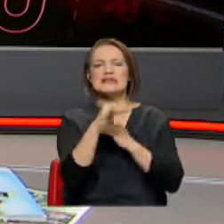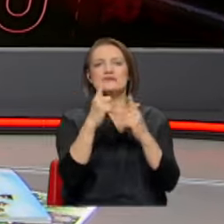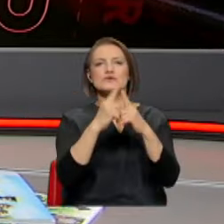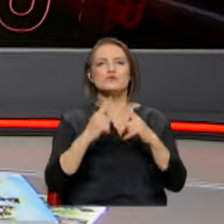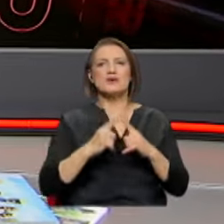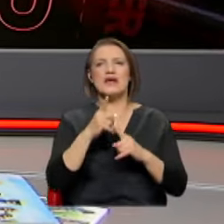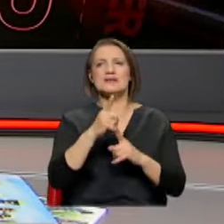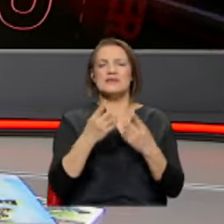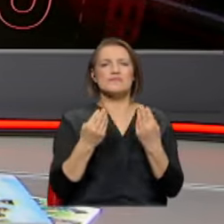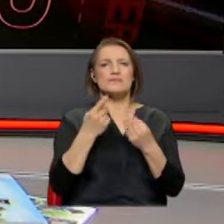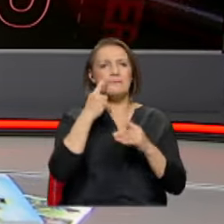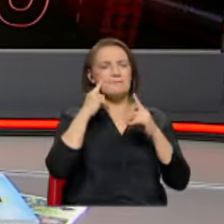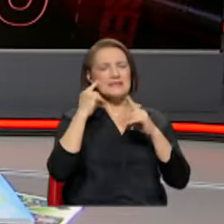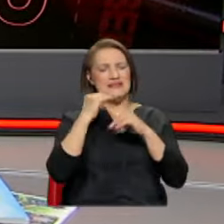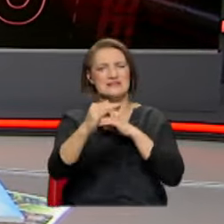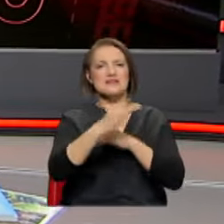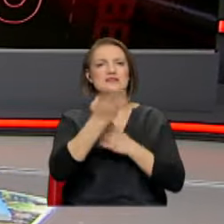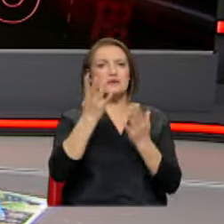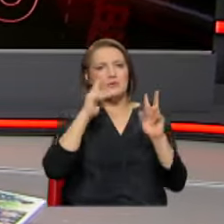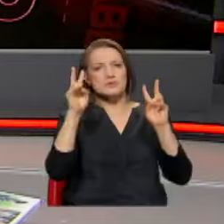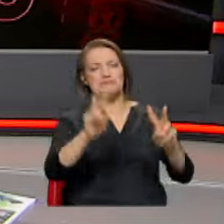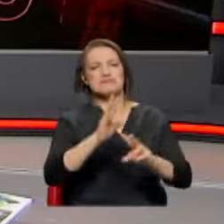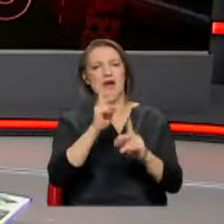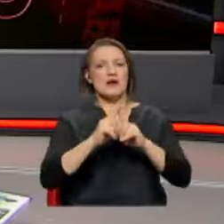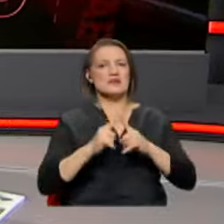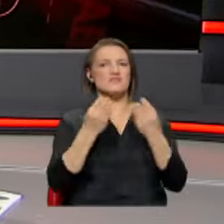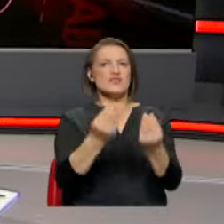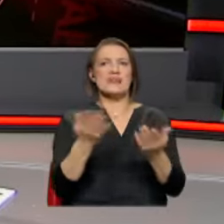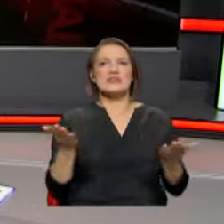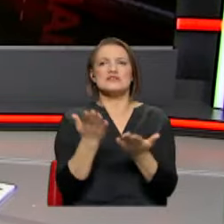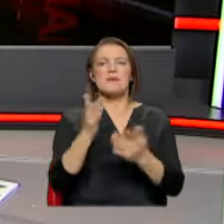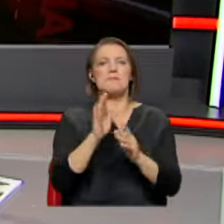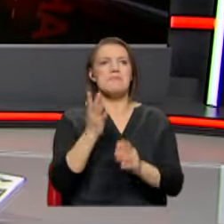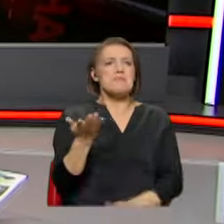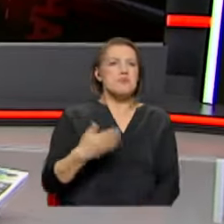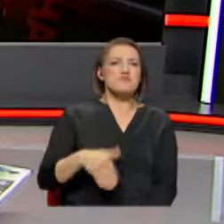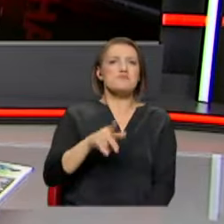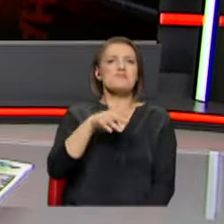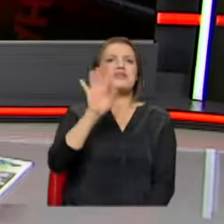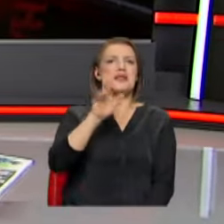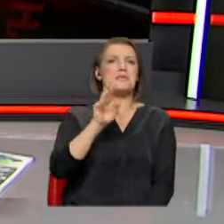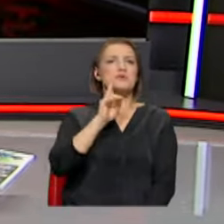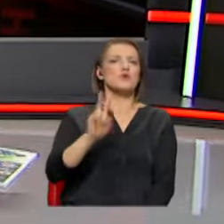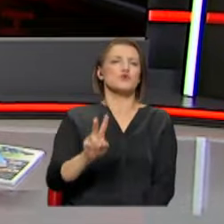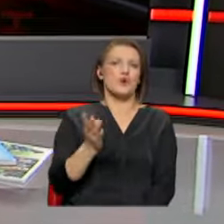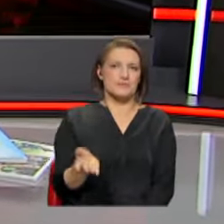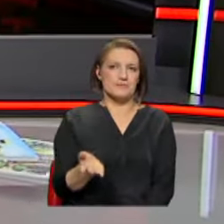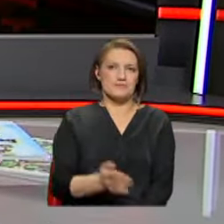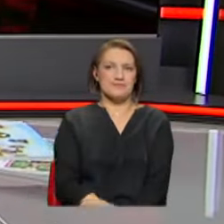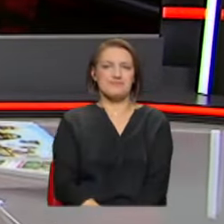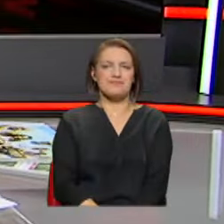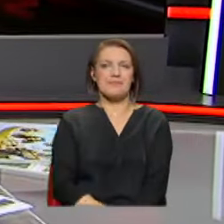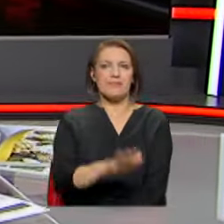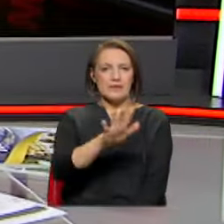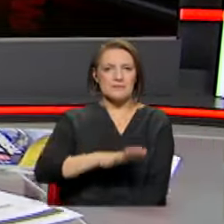huzurunda hesaplaşılacak? İşte o noktaya geldik. Yani pek umurlarındaymış gibi görünmüyor.